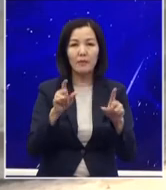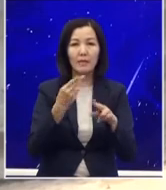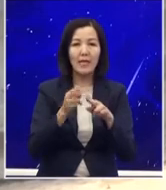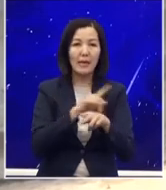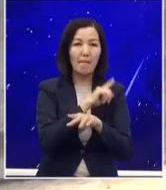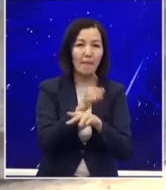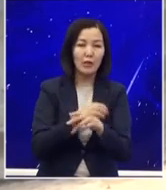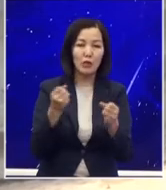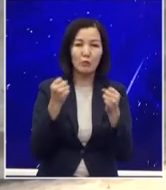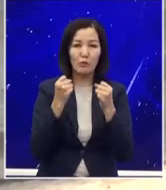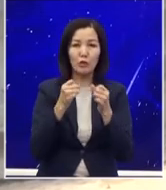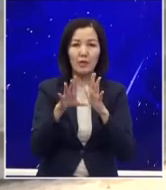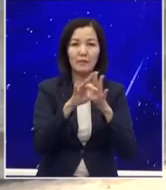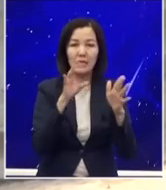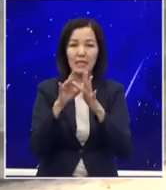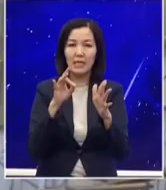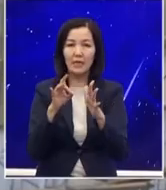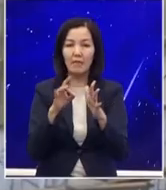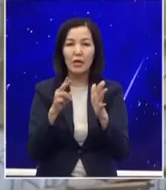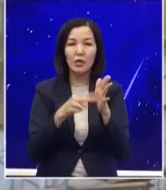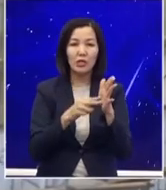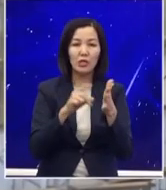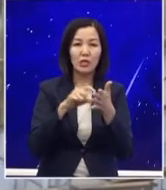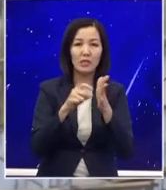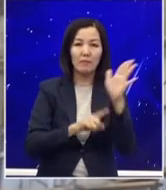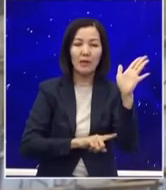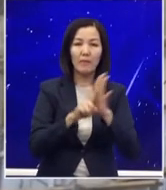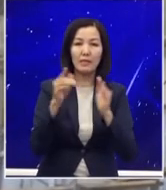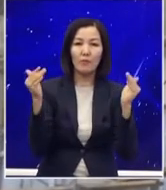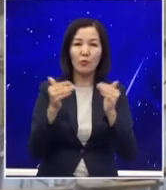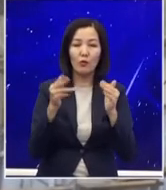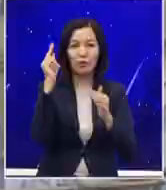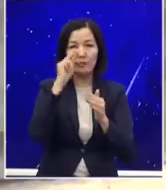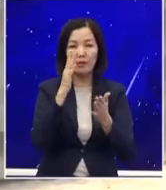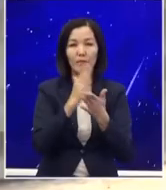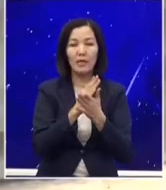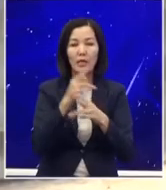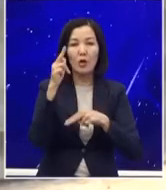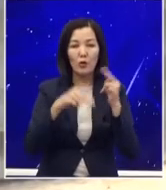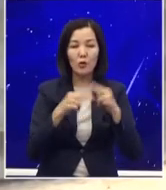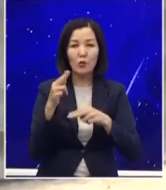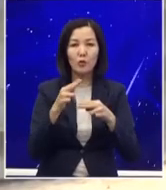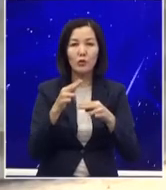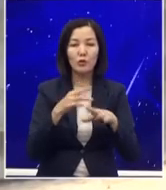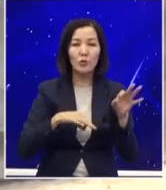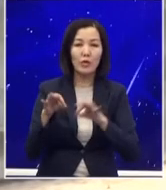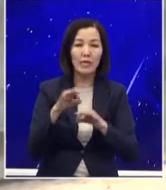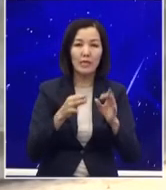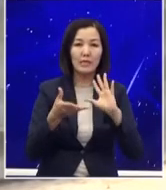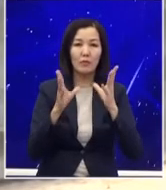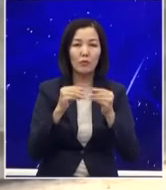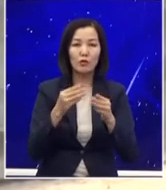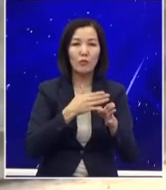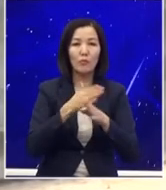мықты спортшыларымыздың бәрі іріктеліп, осы жерде 7-ші сыныптан бастап колледжде білім алады. Құрылыс жұмыстары жол картасы бойынша